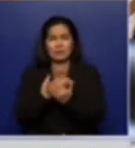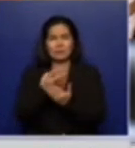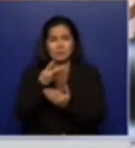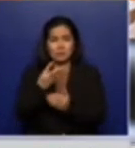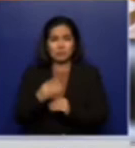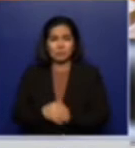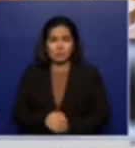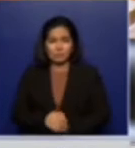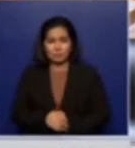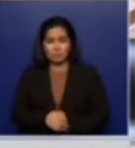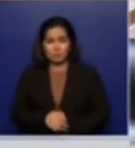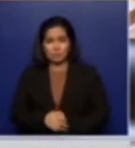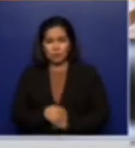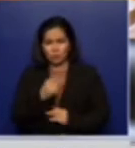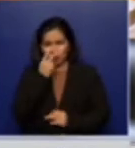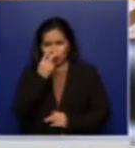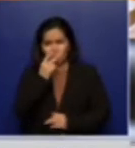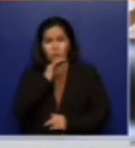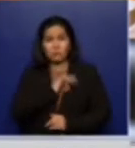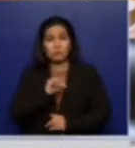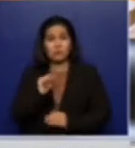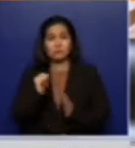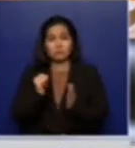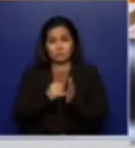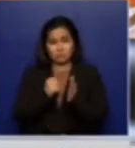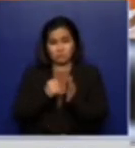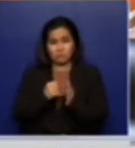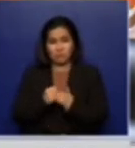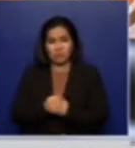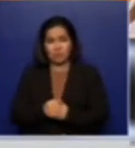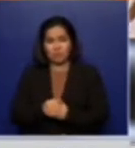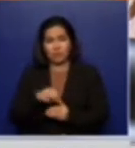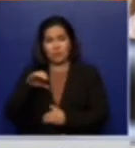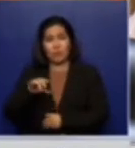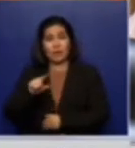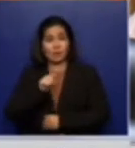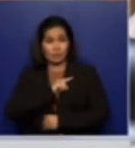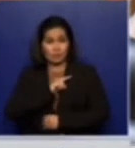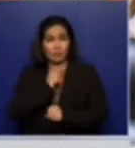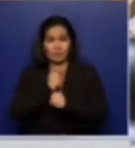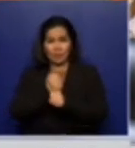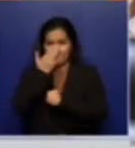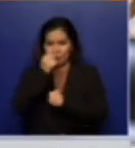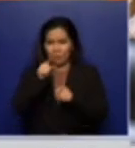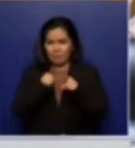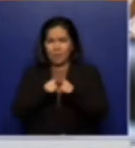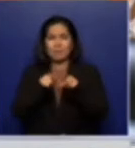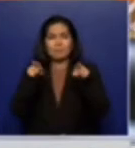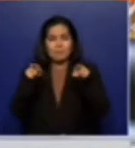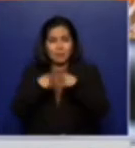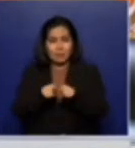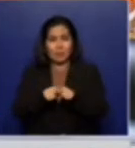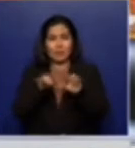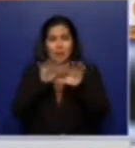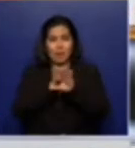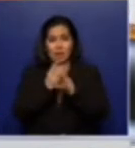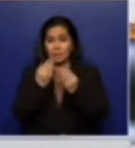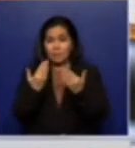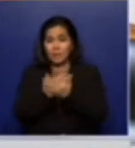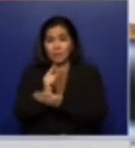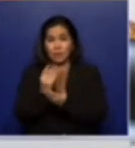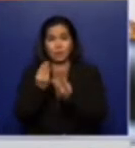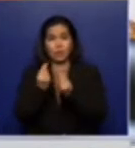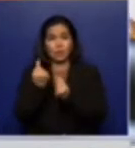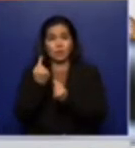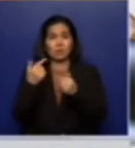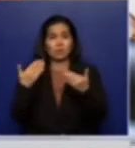ดูแล้วเหมือนง่ายของหน่วยราชการที่ทำเพราะมันเป็นแบบเดียวกันคล้ายๆกันเปลี่ยนตัวเลข